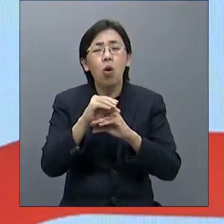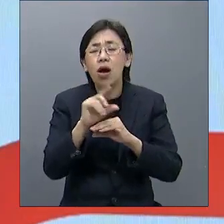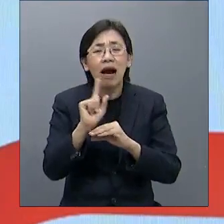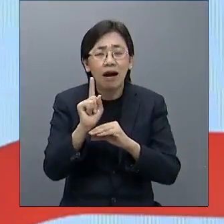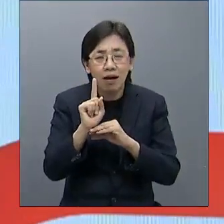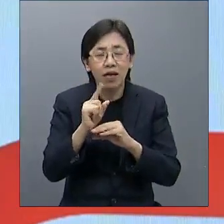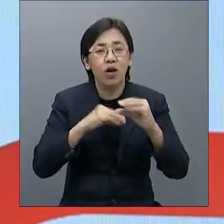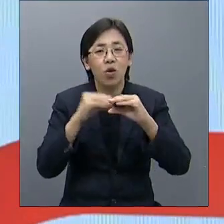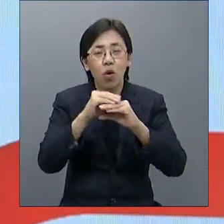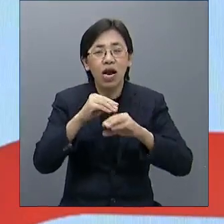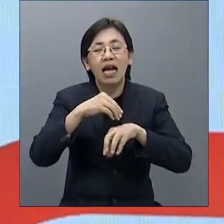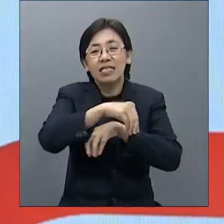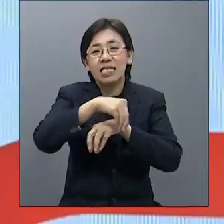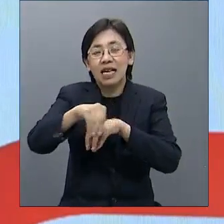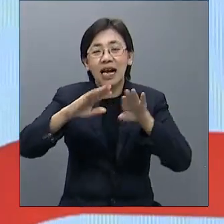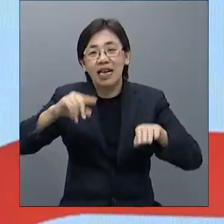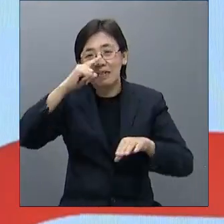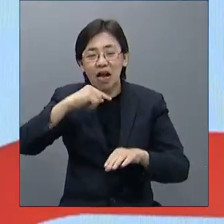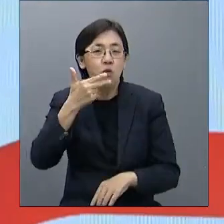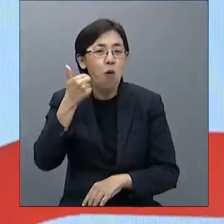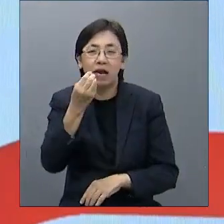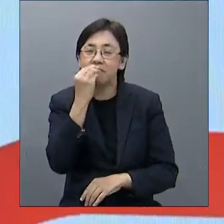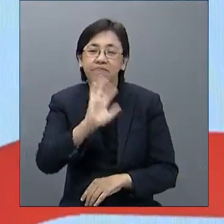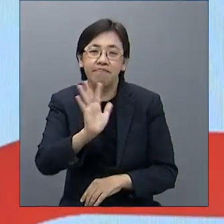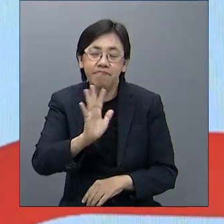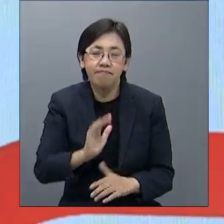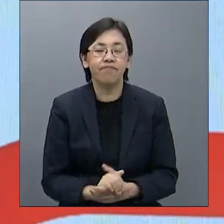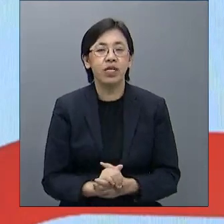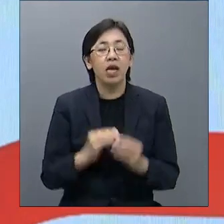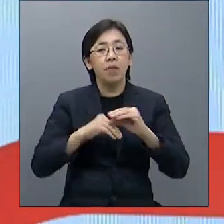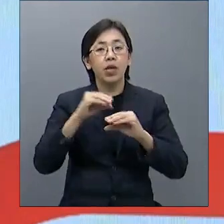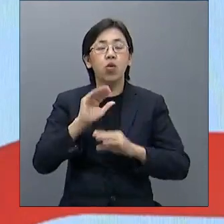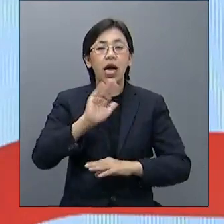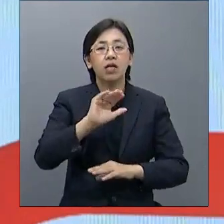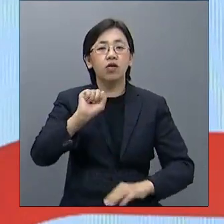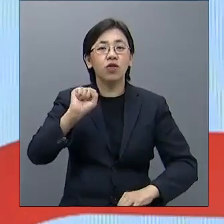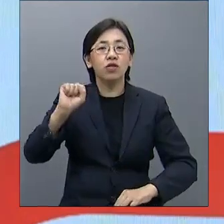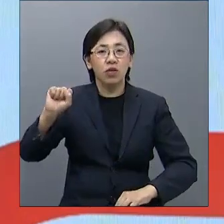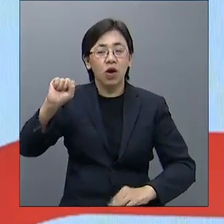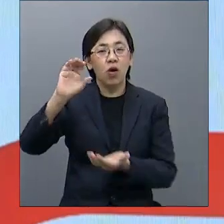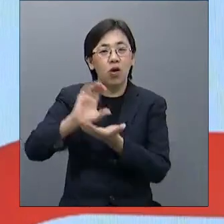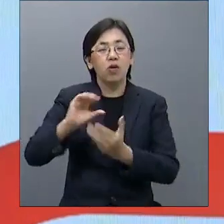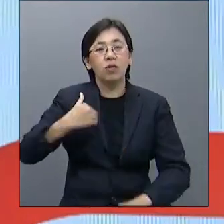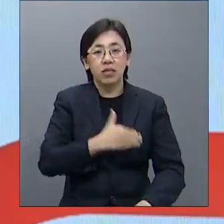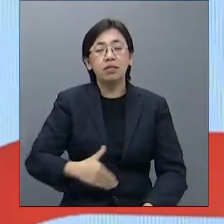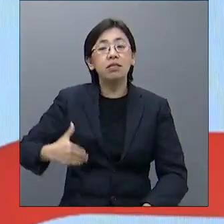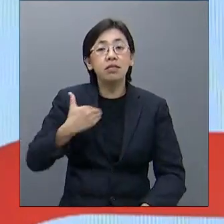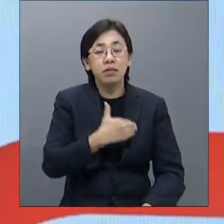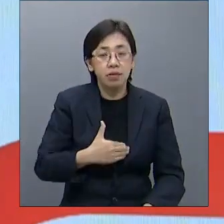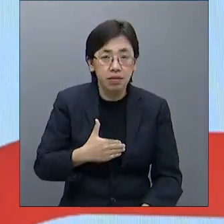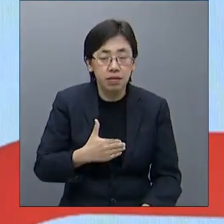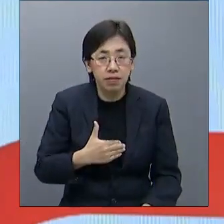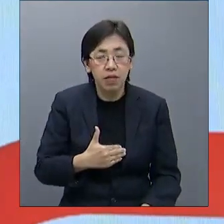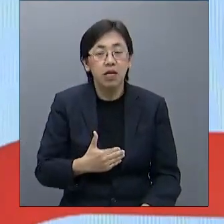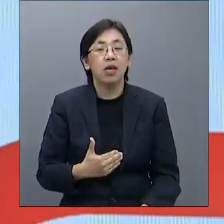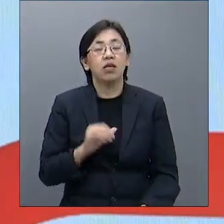งการเครือข่ายเด็กไทยไม่กินหวานค่ะซึ่งเป็นโครงการของสสส.นั่นเองนะคะโครงการนี้ค่ะได้ลงพื้น